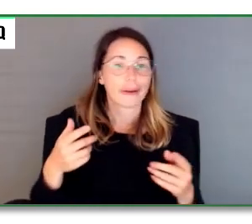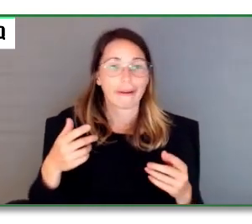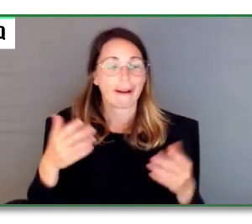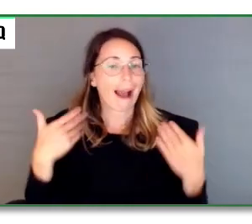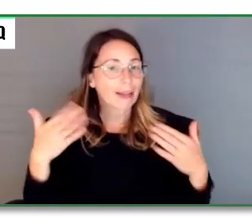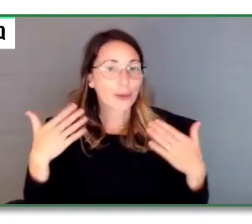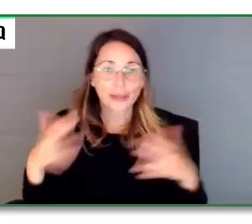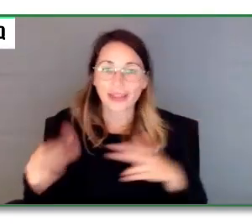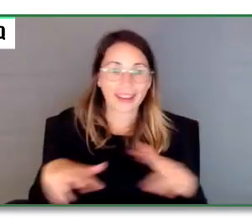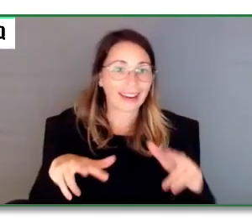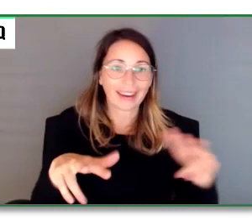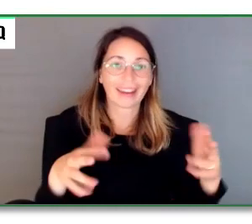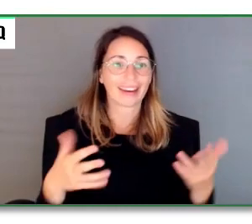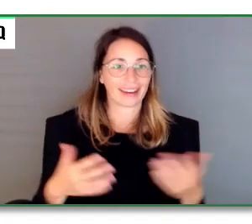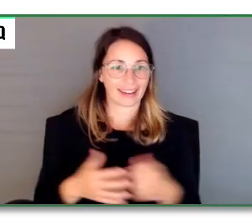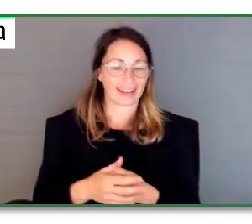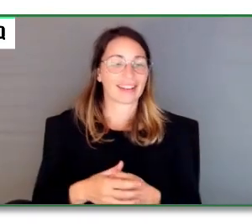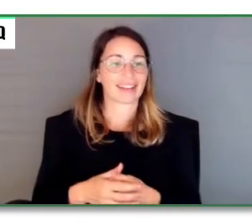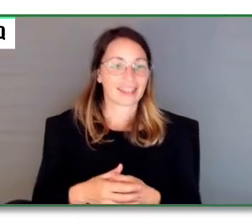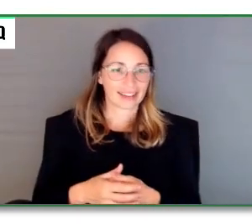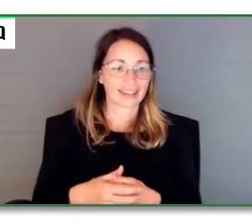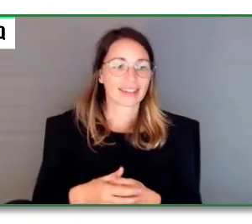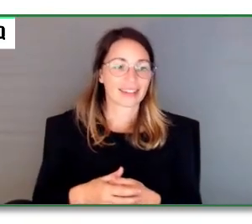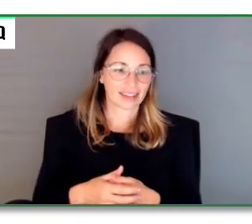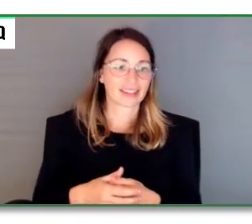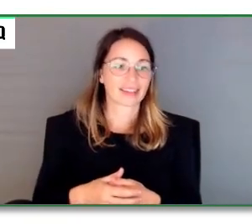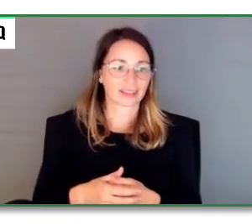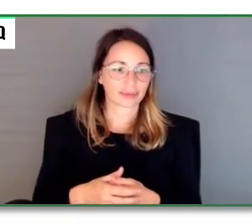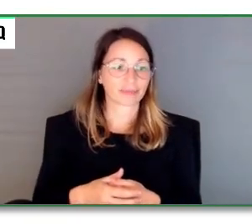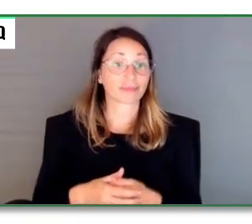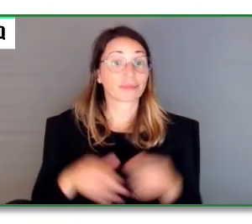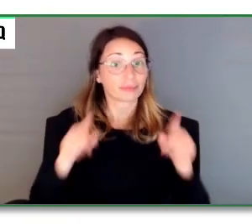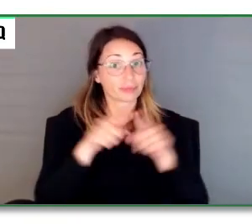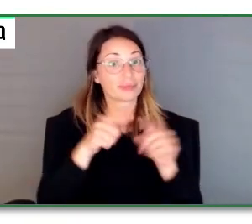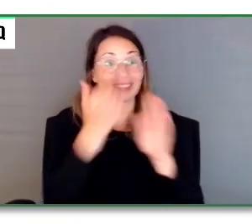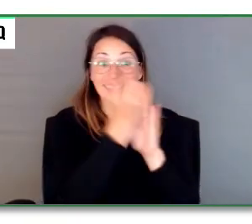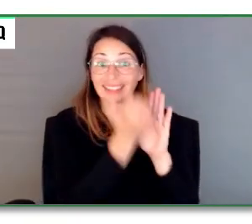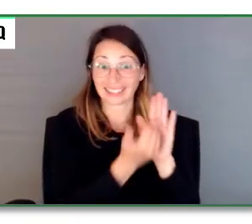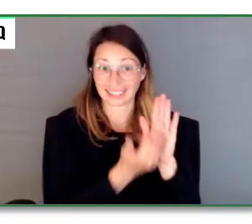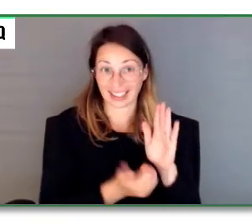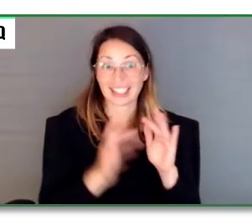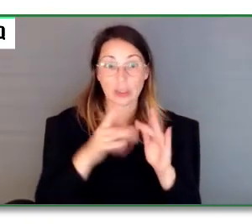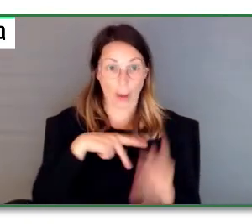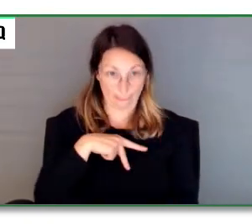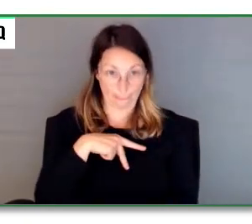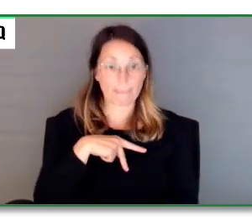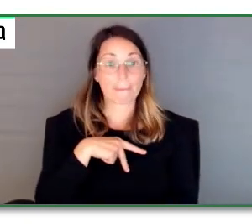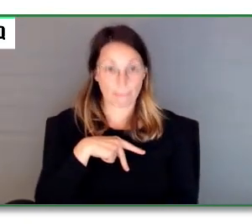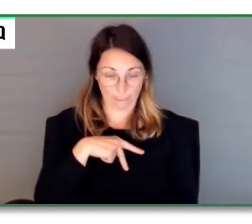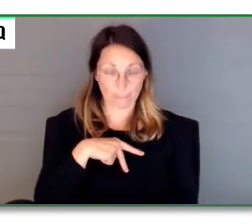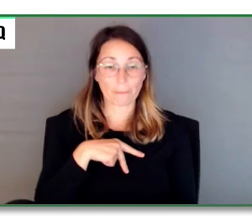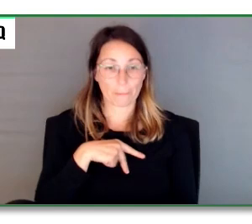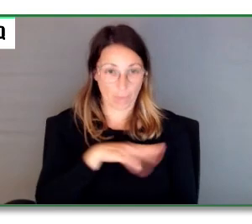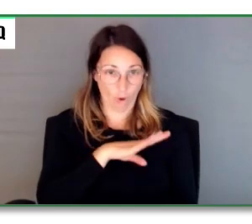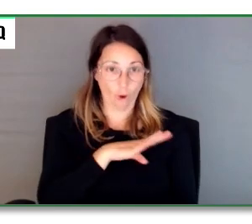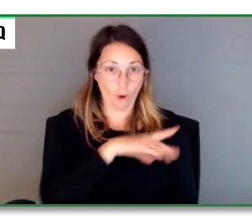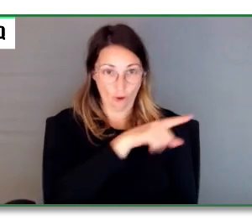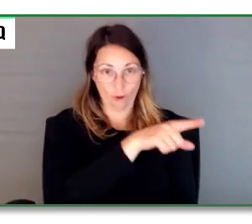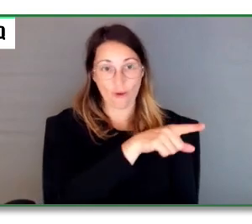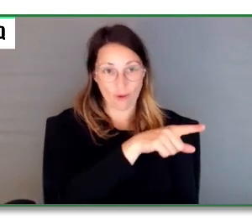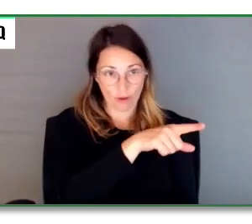sont primées. Et nous avons une liste sur notre site web, en fait, de certains des